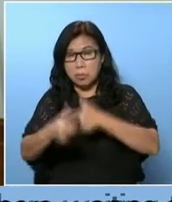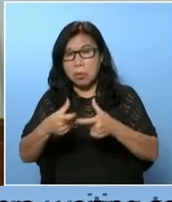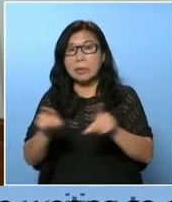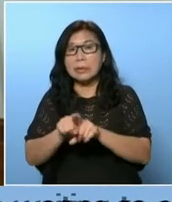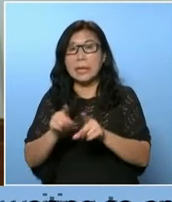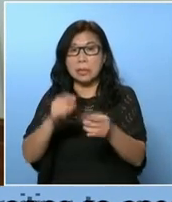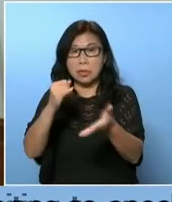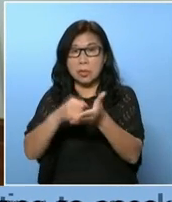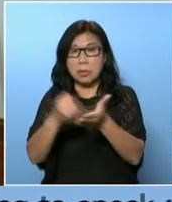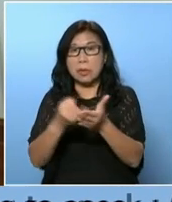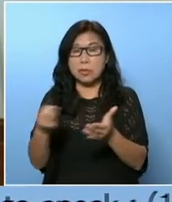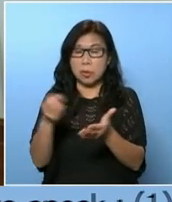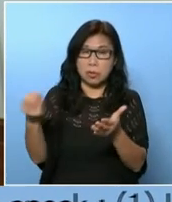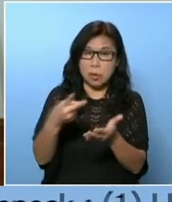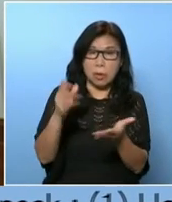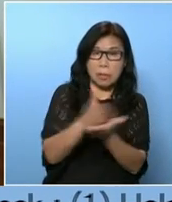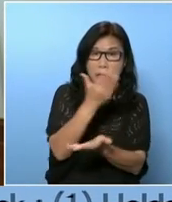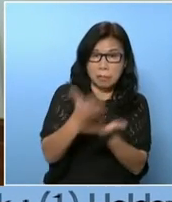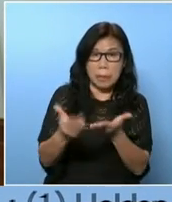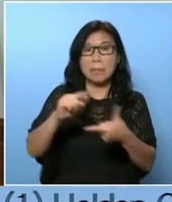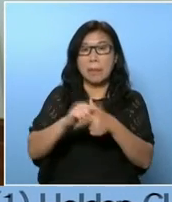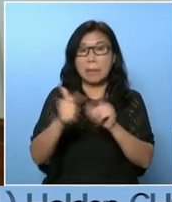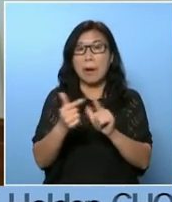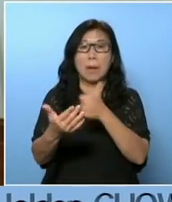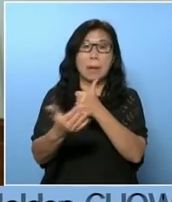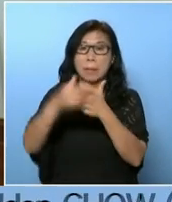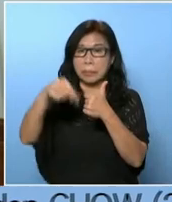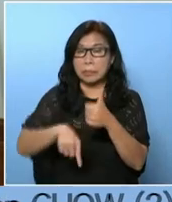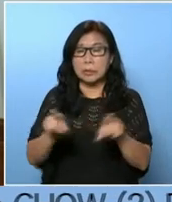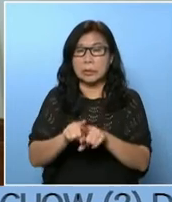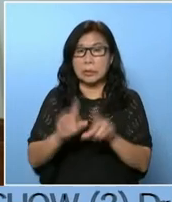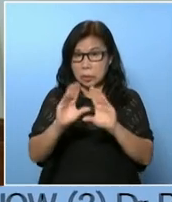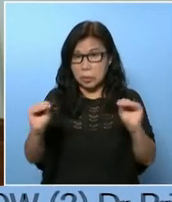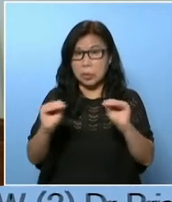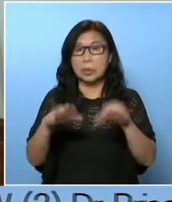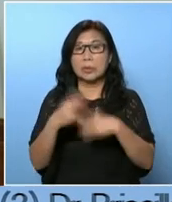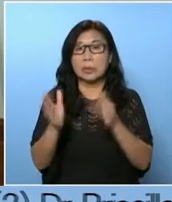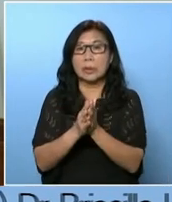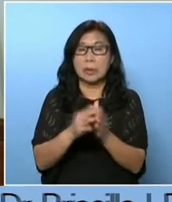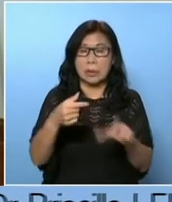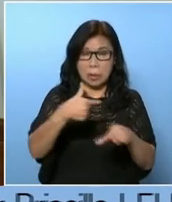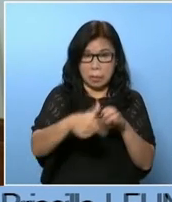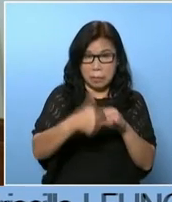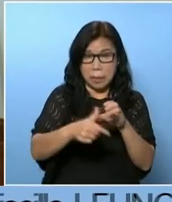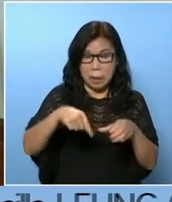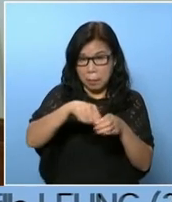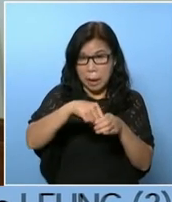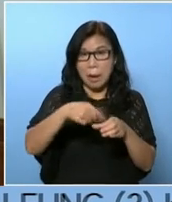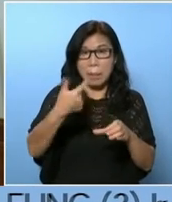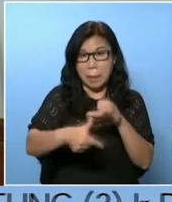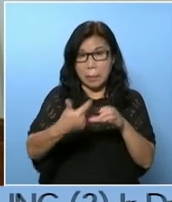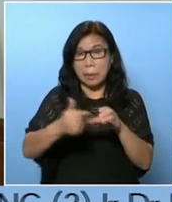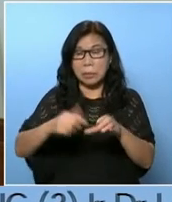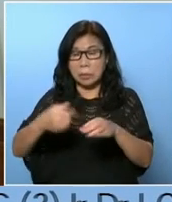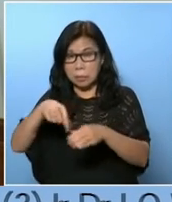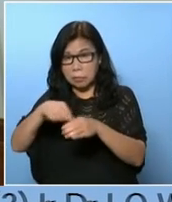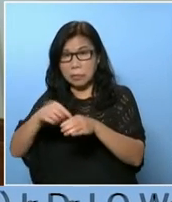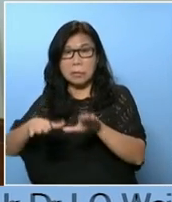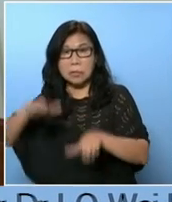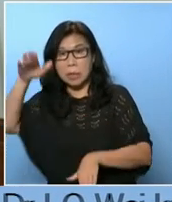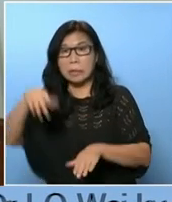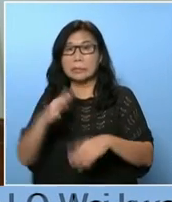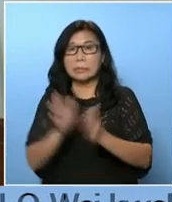財政再分配的手段，是有助消弭貧富差距。與此同時，我